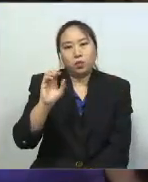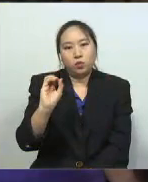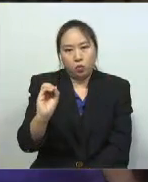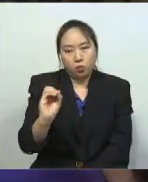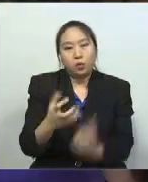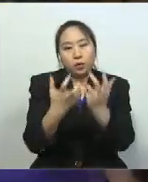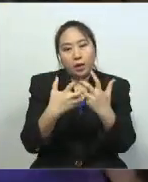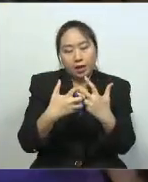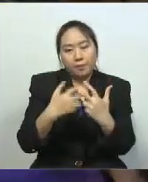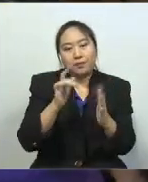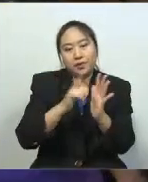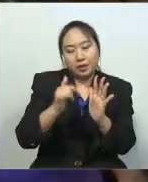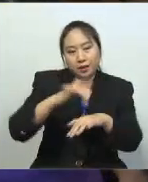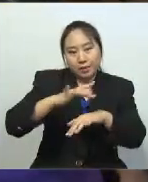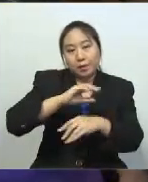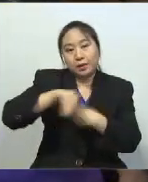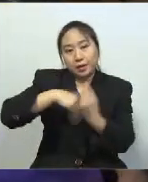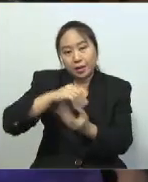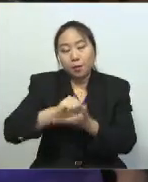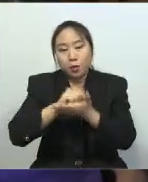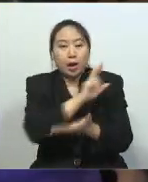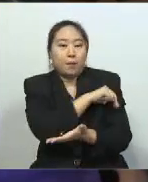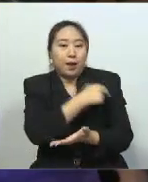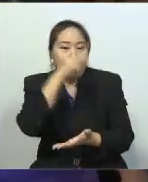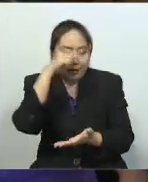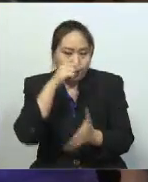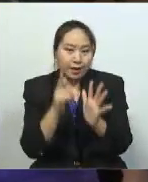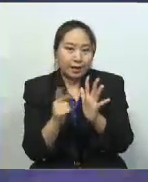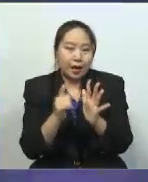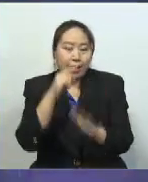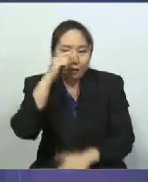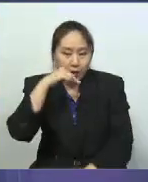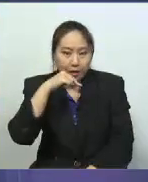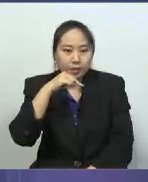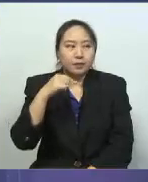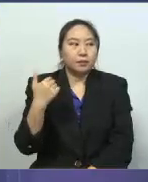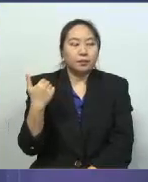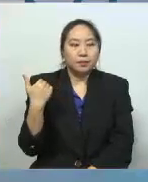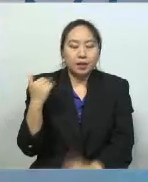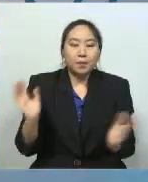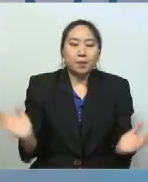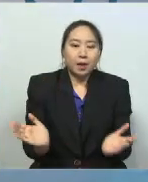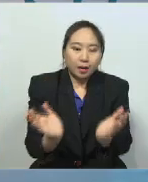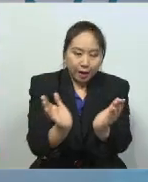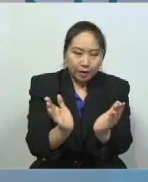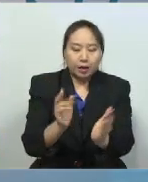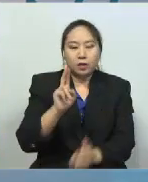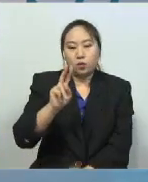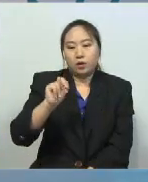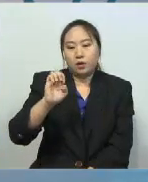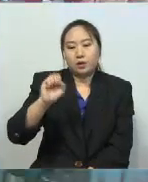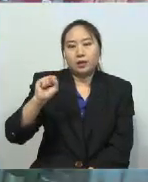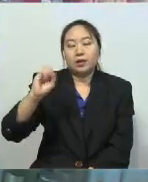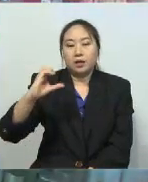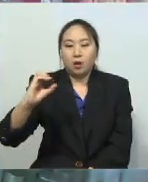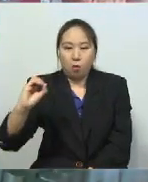4.0 เรื่องอุตสาหกรรมสมุนไพรเพื่อเศรษฐกิจบริการการแพทย์แผนไทยและยาสมุนไพรไทยรวมทั้งยังเป็นการผลักดันให้ยูเนสโกขึ้นทะเบีย